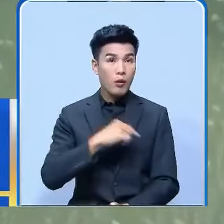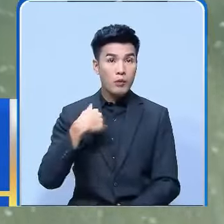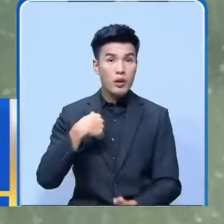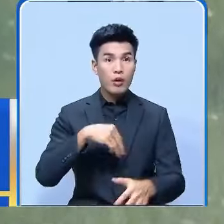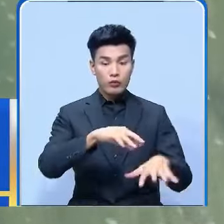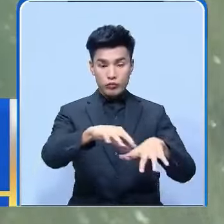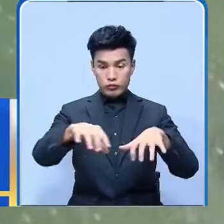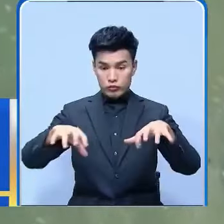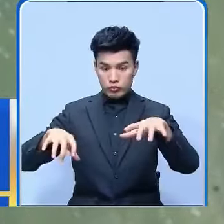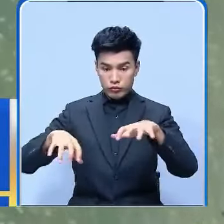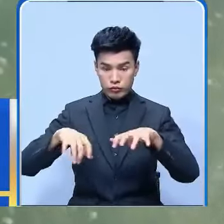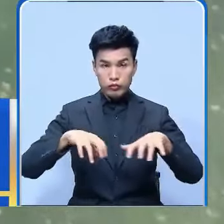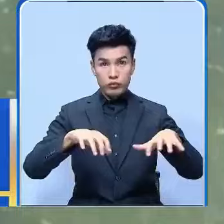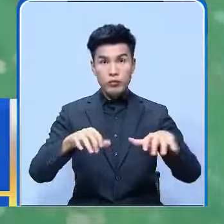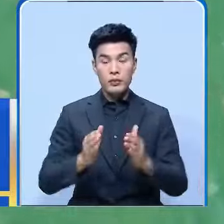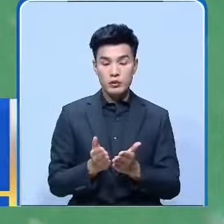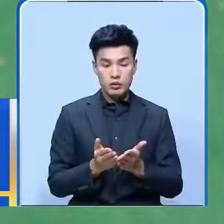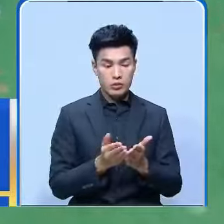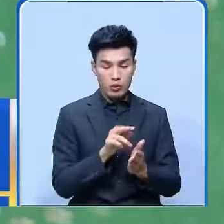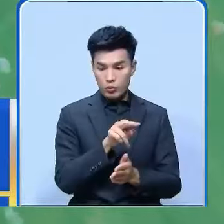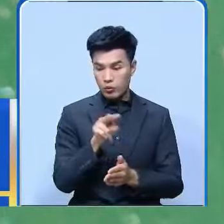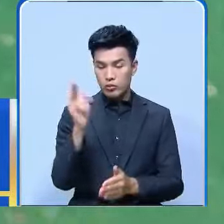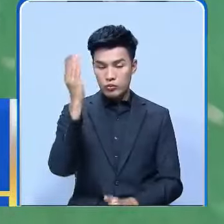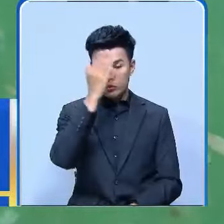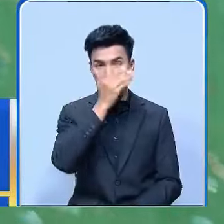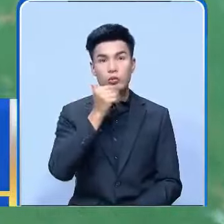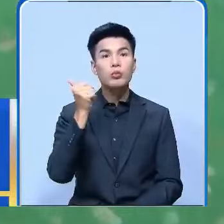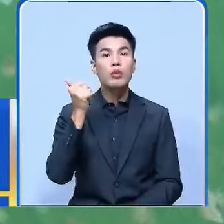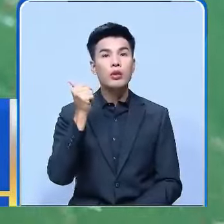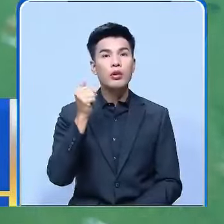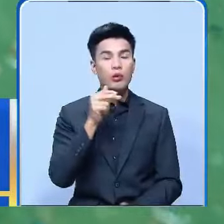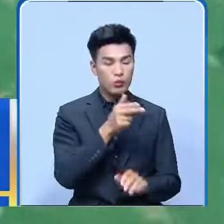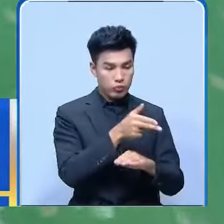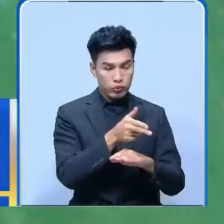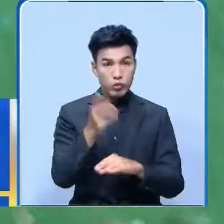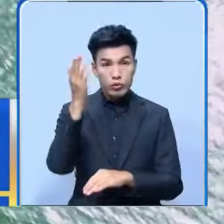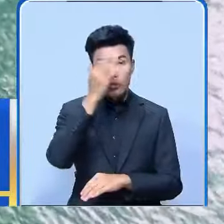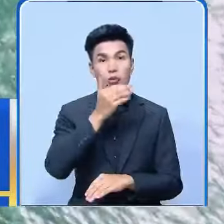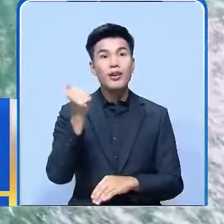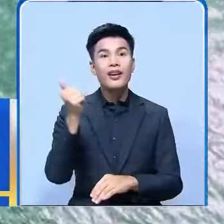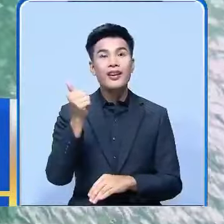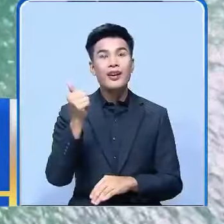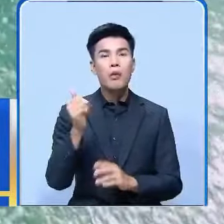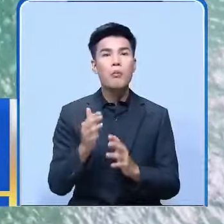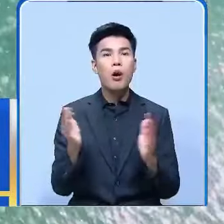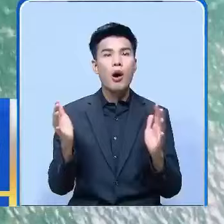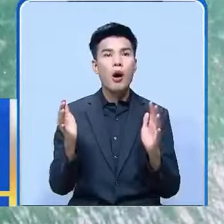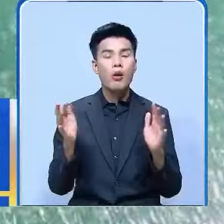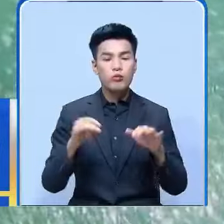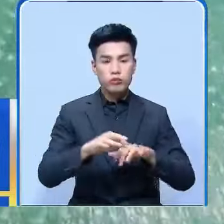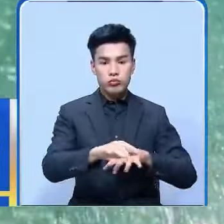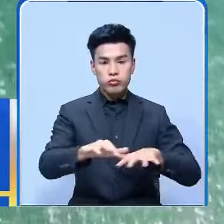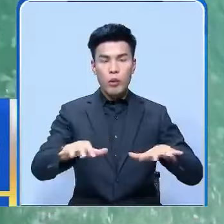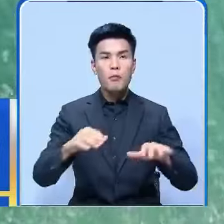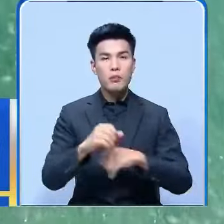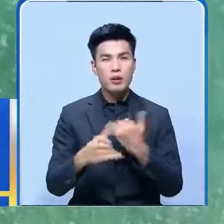ผ่านไปมาอยู่ข้างๆเรือนำเที่ยวสวยงามค่ะคุณผู้ชมพอมองแบบยิ่งมุมสูงนี่สวยมากเลยนะคะอยู่เต็มท้องทะเลเลยปีนี้น่า